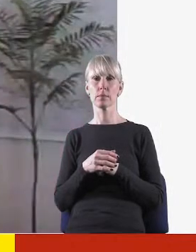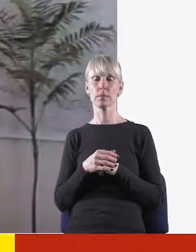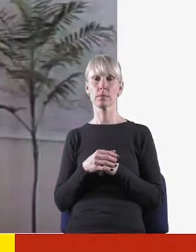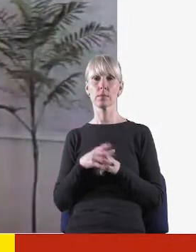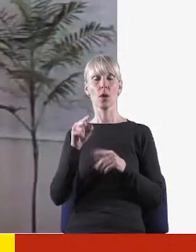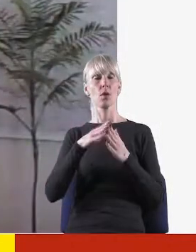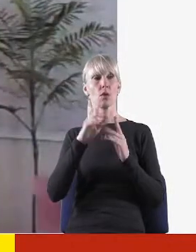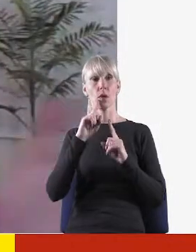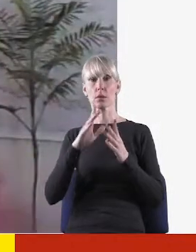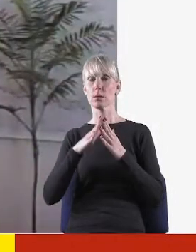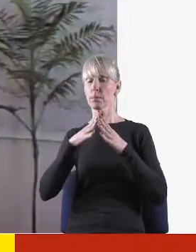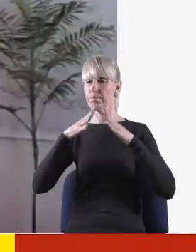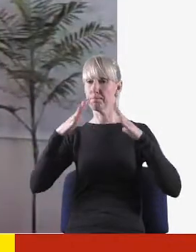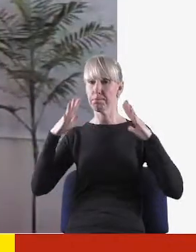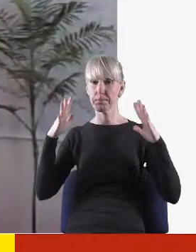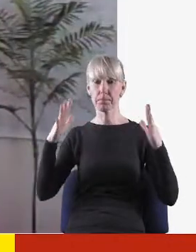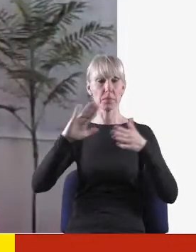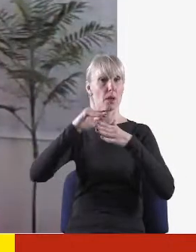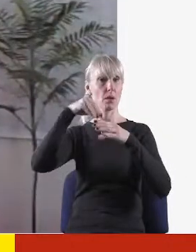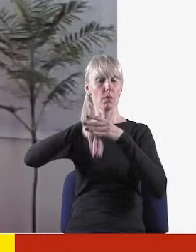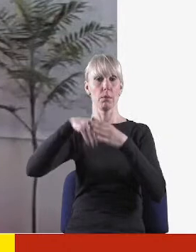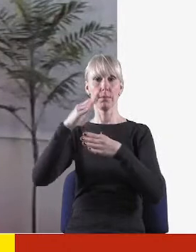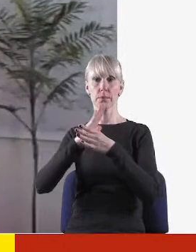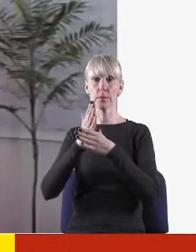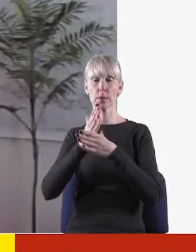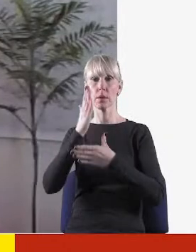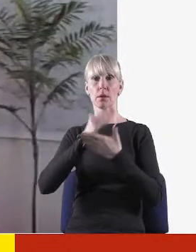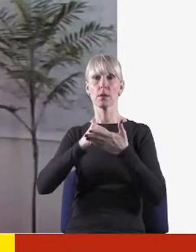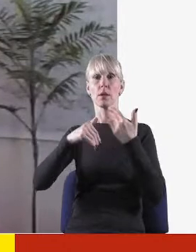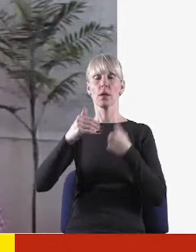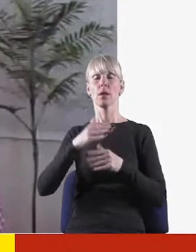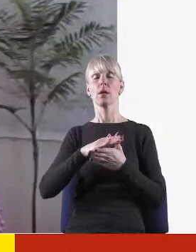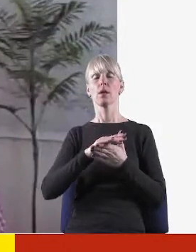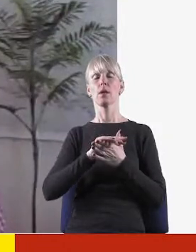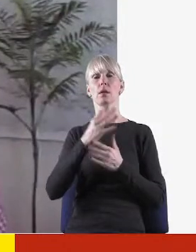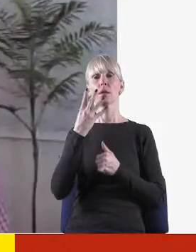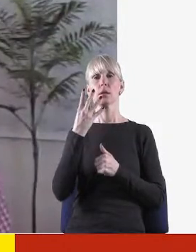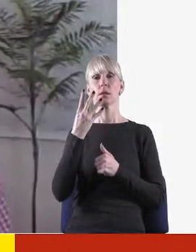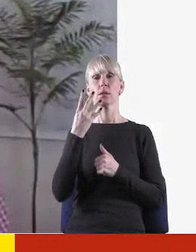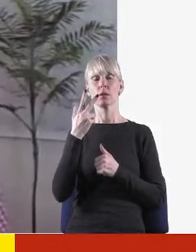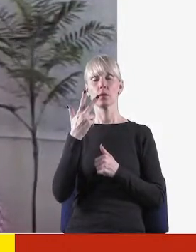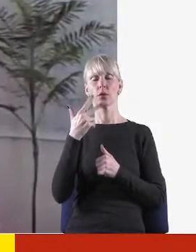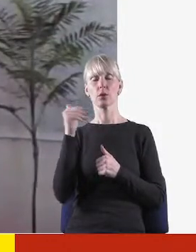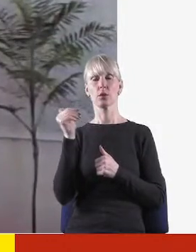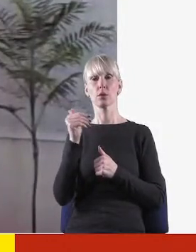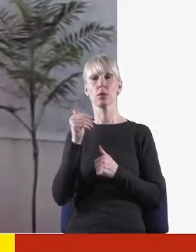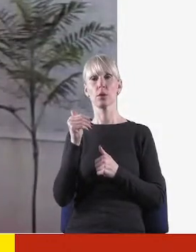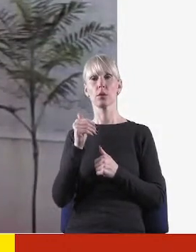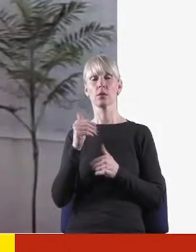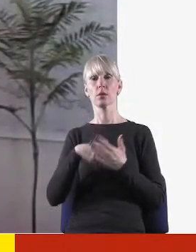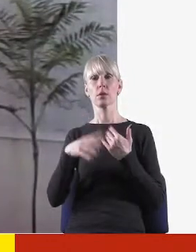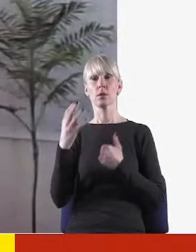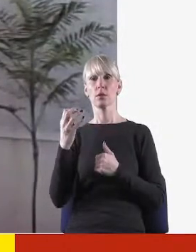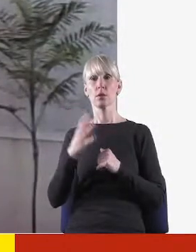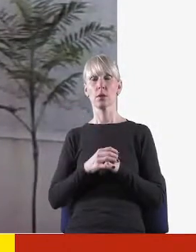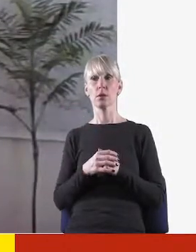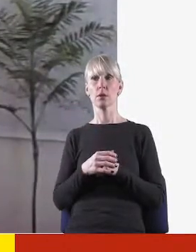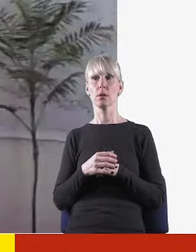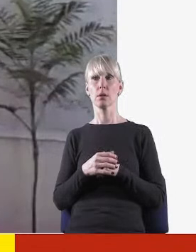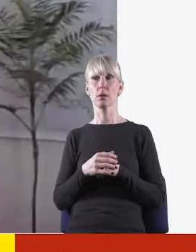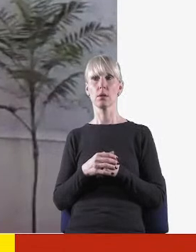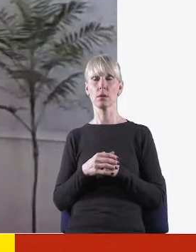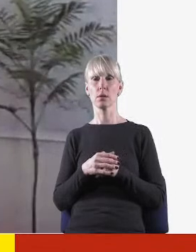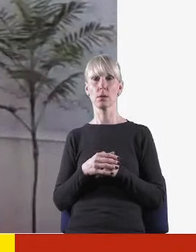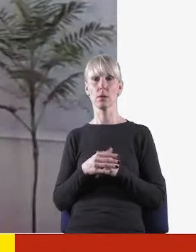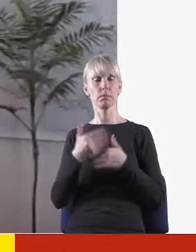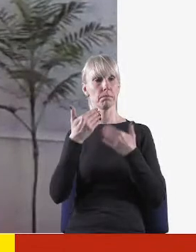taka duża rozpiętość. Średnia dla województwa to jest 5400, ale dziękuję. Nie będę już tak więcej takich szczegółowych